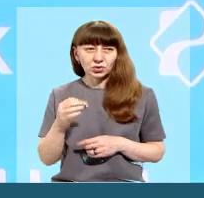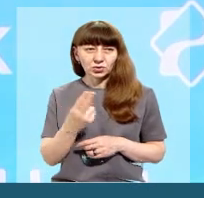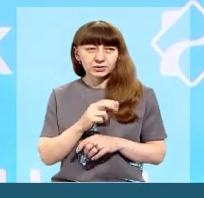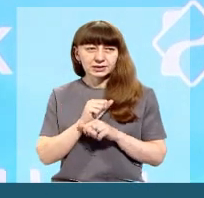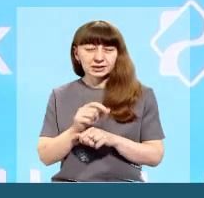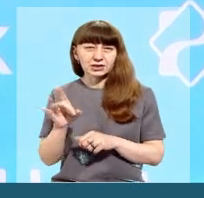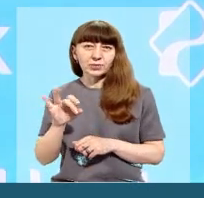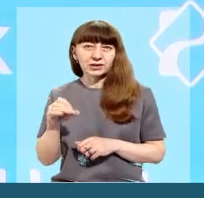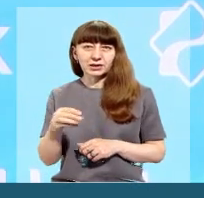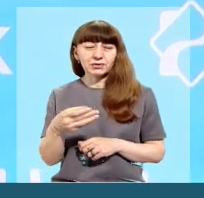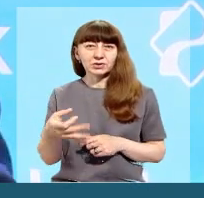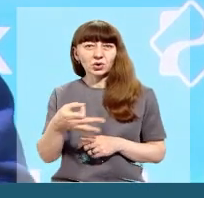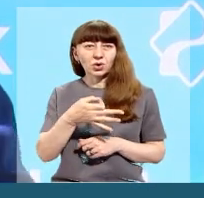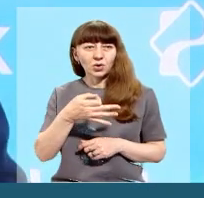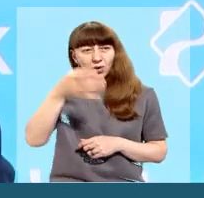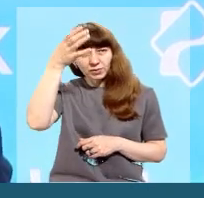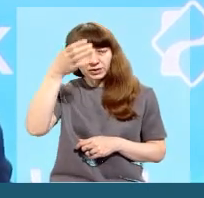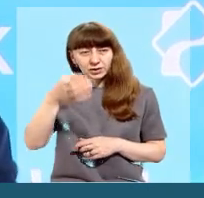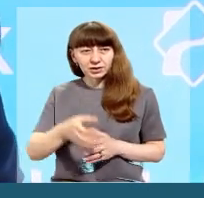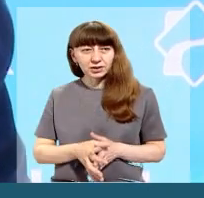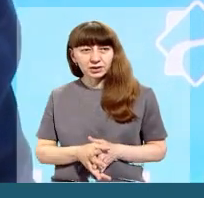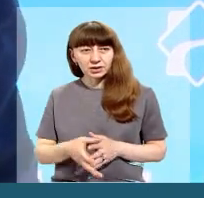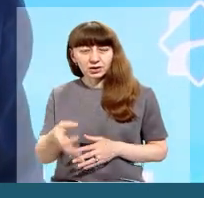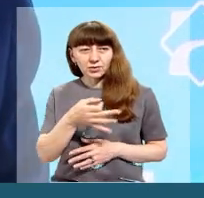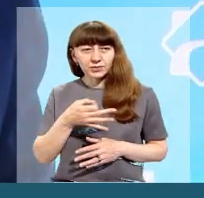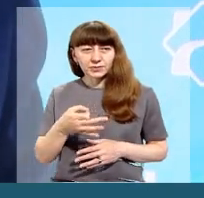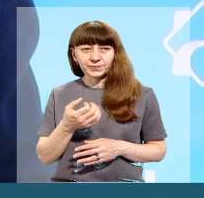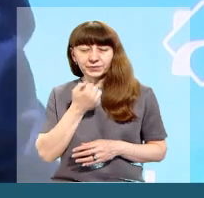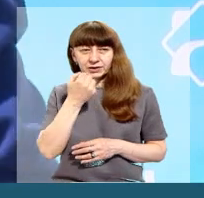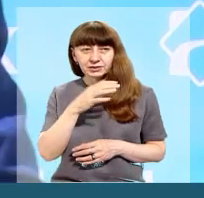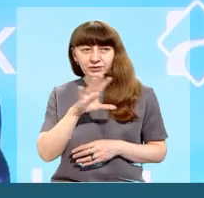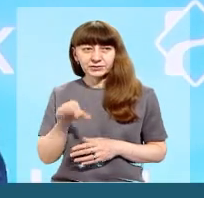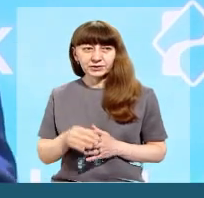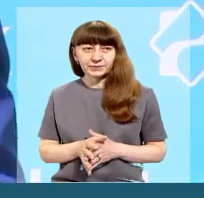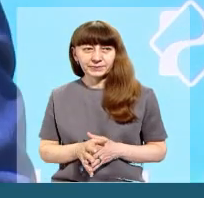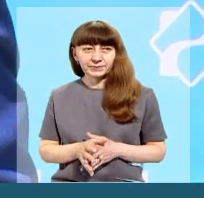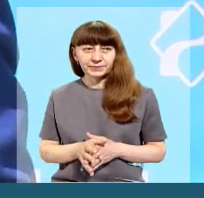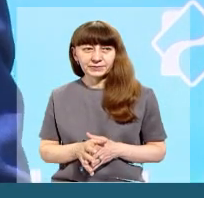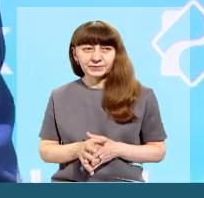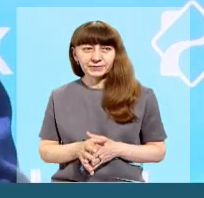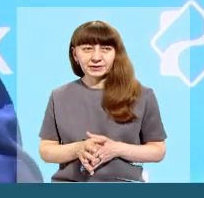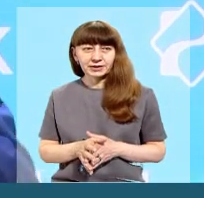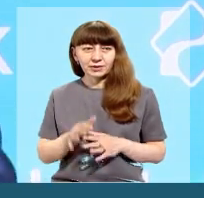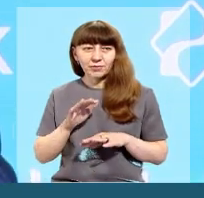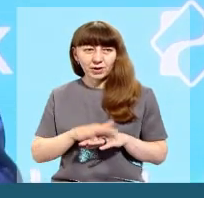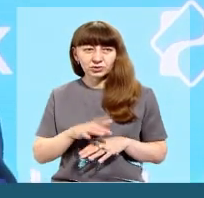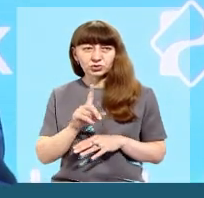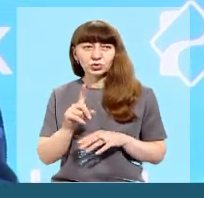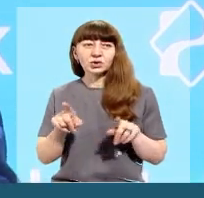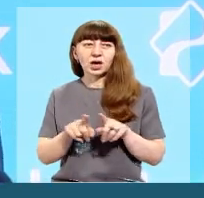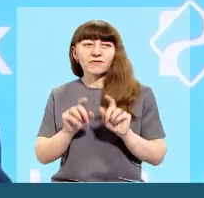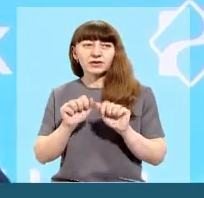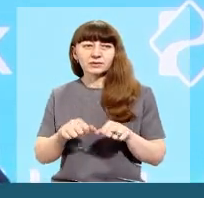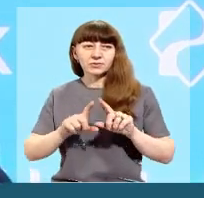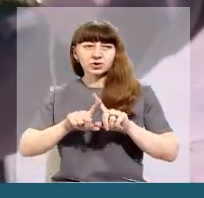соцзащита департамент областной. Алия Исаханова, вам именно тоже спасибо. Банку, всем, что такая